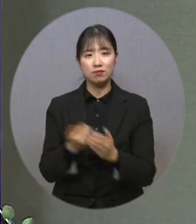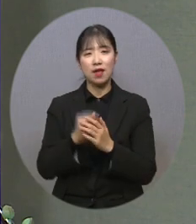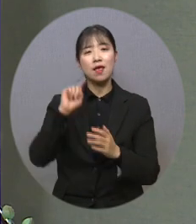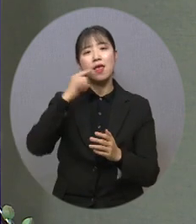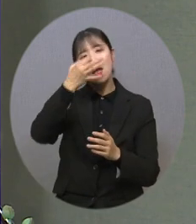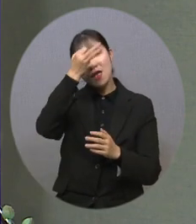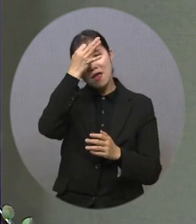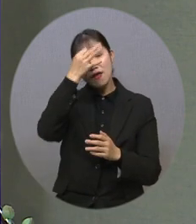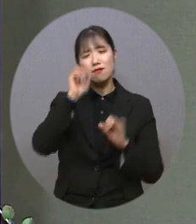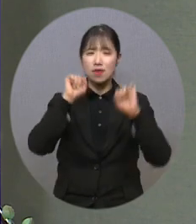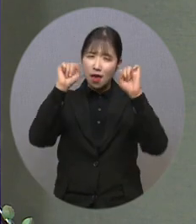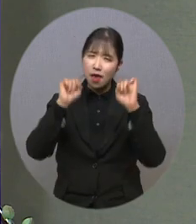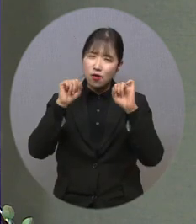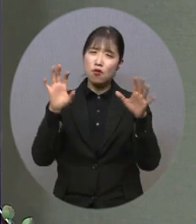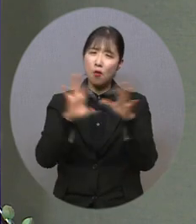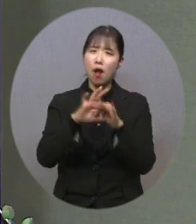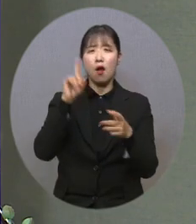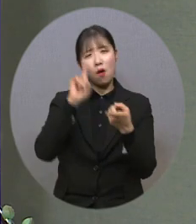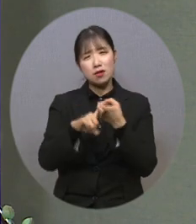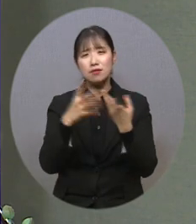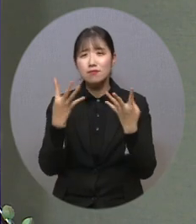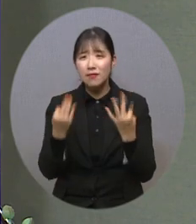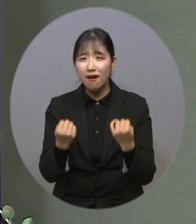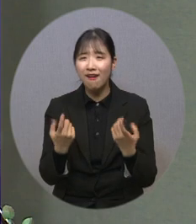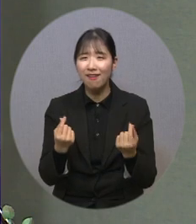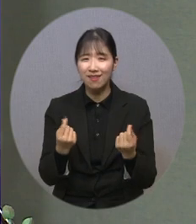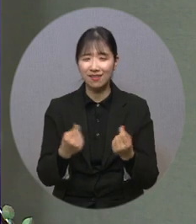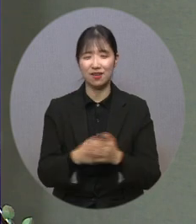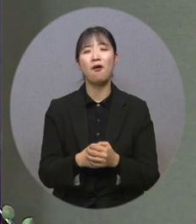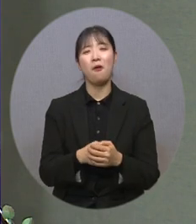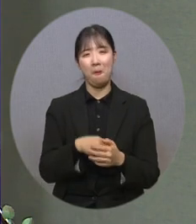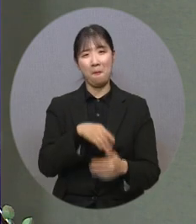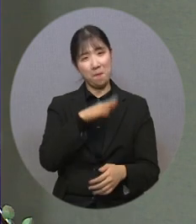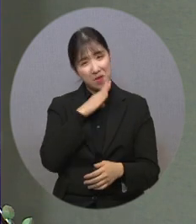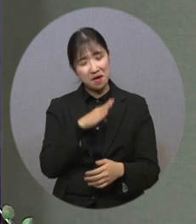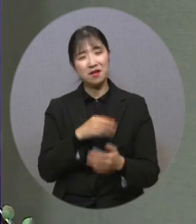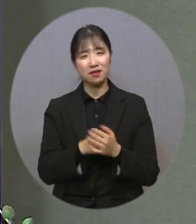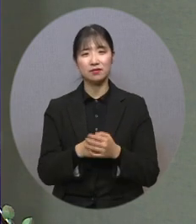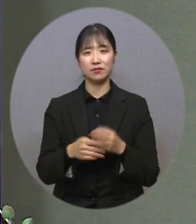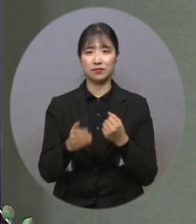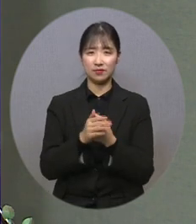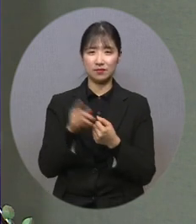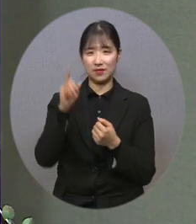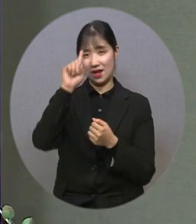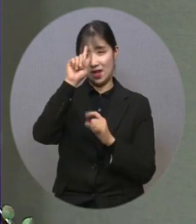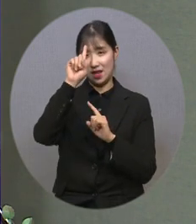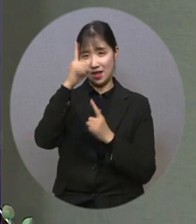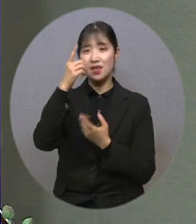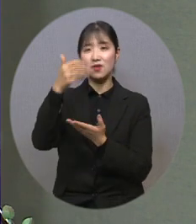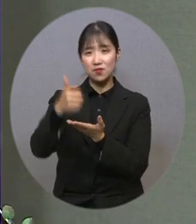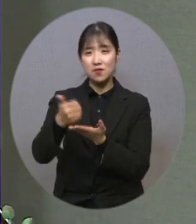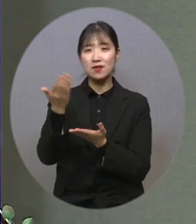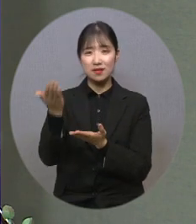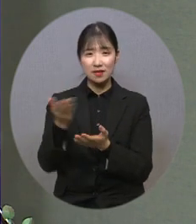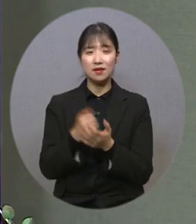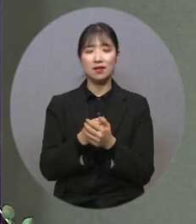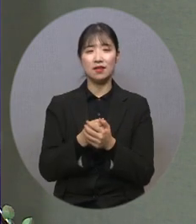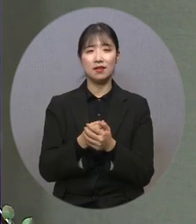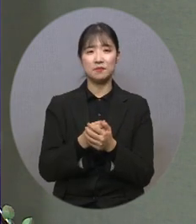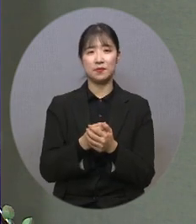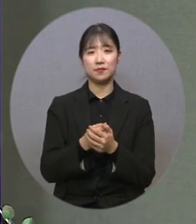예체능계 굉장히 관심이 많은 것 같아요. 아, 그렇습니까? 예, 네? 다행히. 그래서 그런지 몰라도 우리 이우종 총장께서도 네.